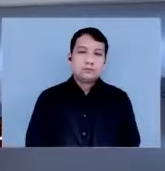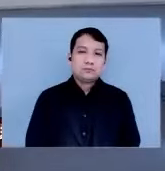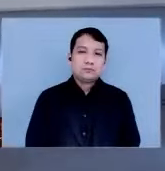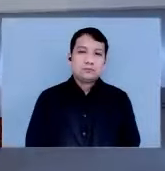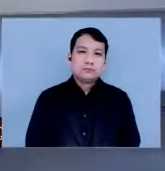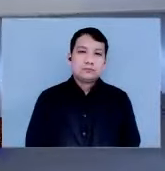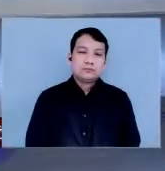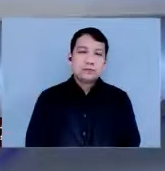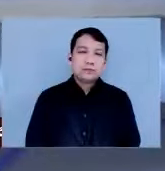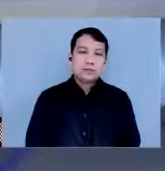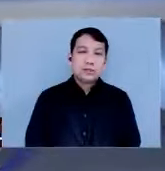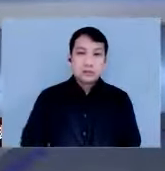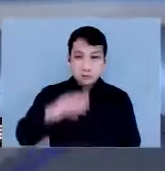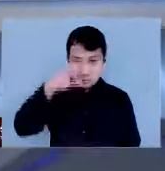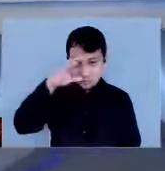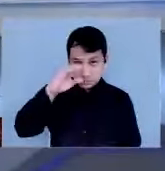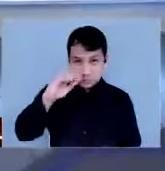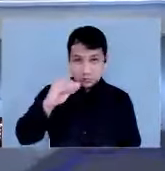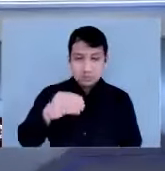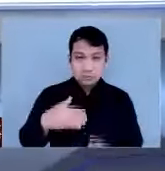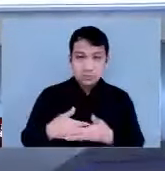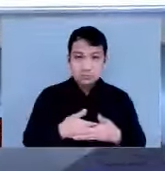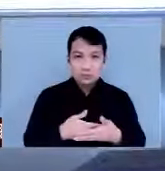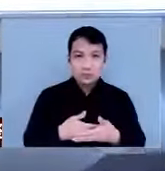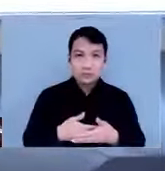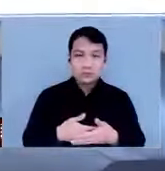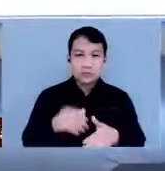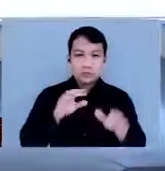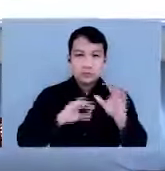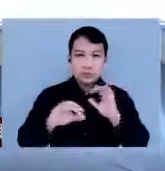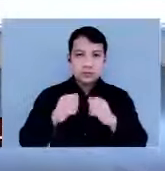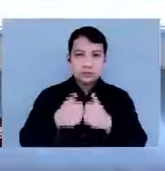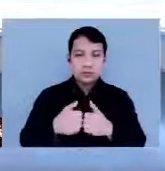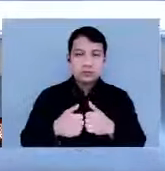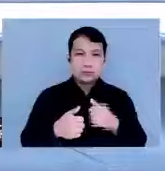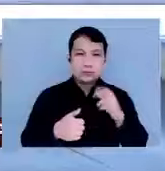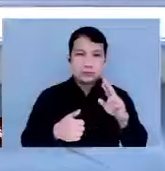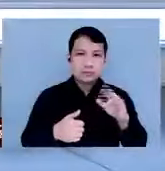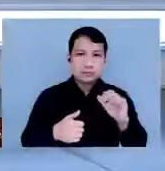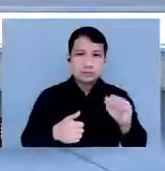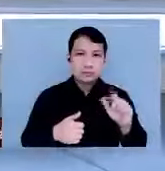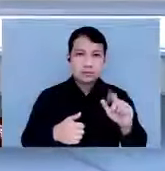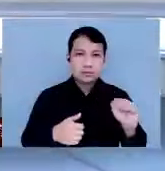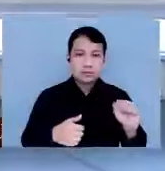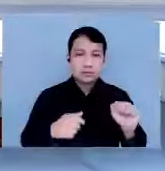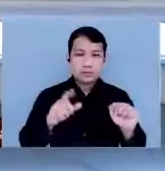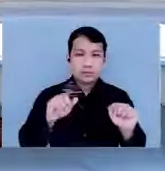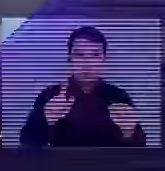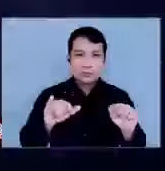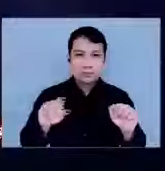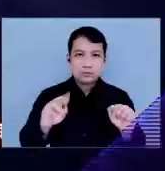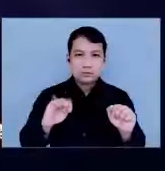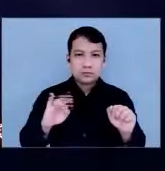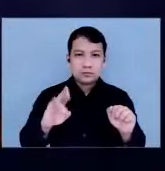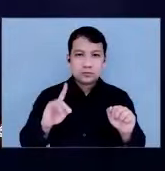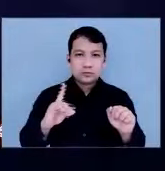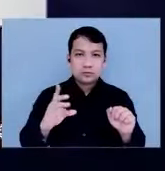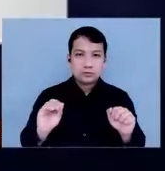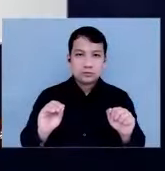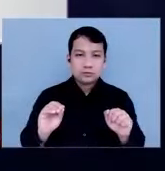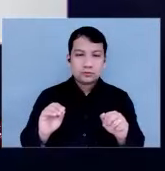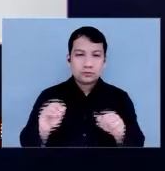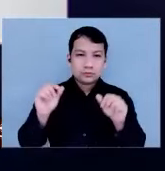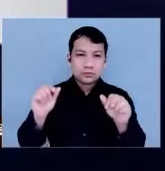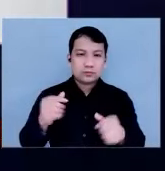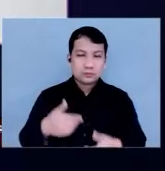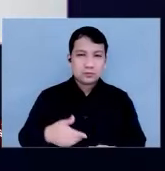baby boy ang magiging anak ng celebrity couple na sina Ria Ataide at Zanjo Marudo. Proud yang